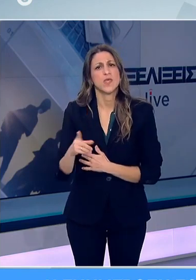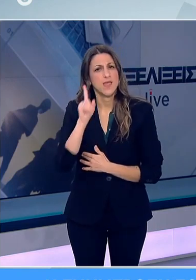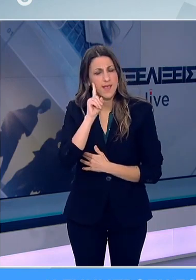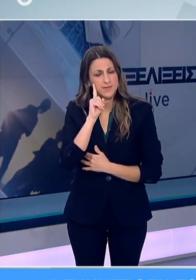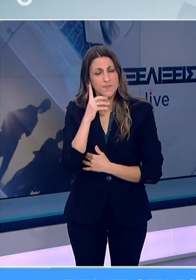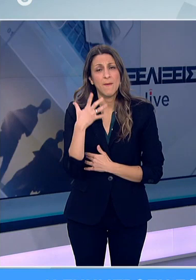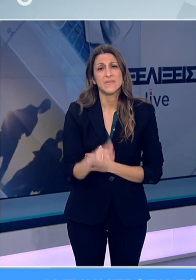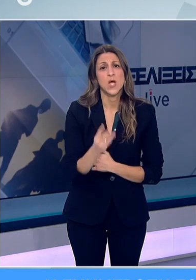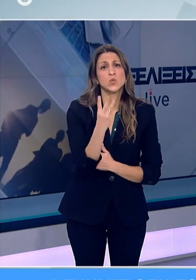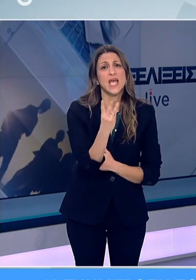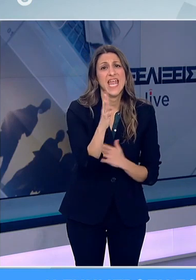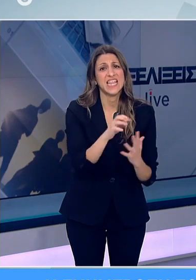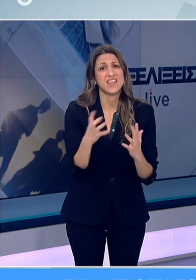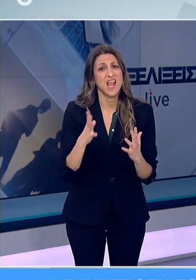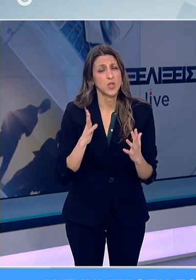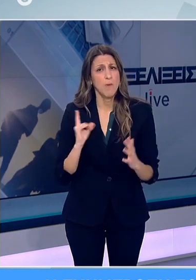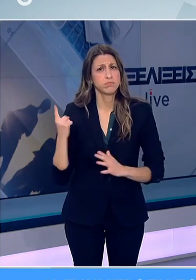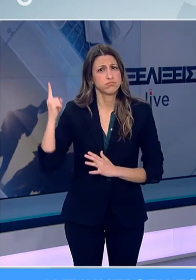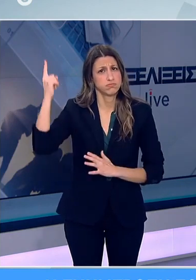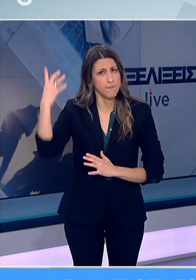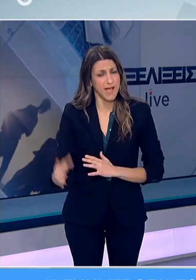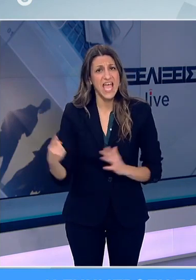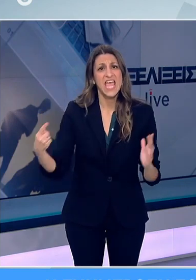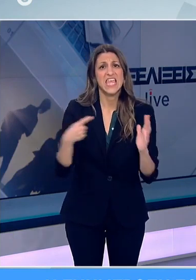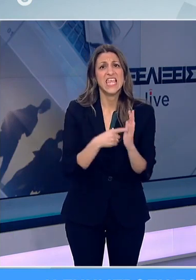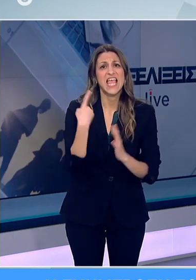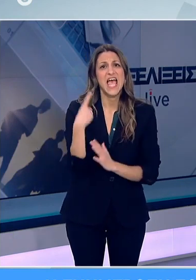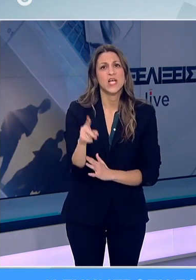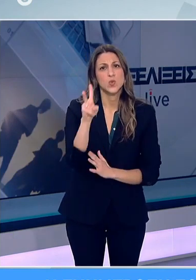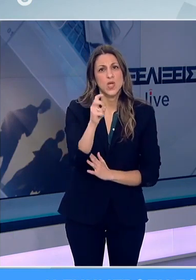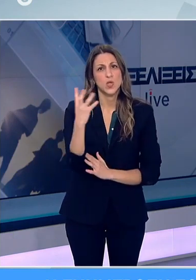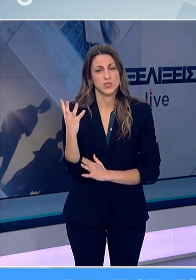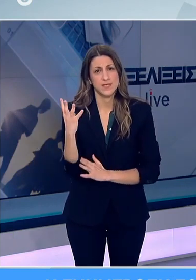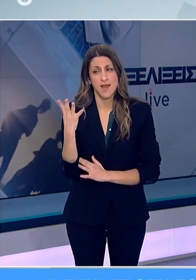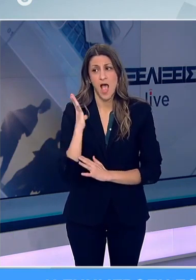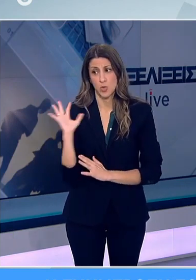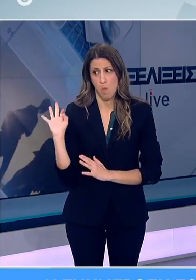573 κρούσματα θεωρούνται σχετιζόμενα με ταξίδι και 1.124 σχετιζόμενα με ήδη γνωστό κρούσμα.